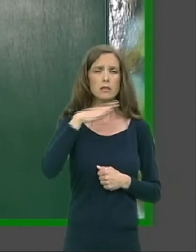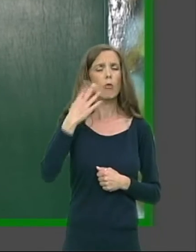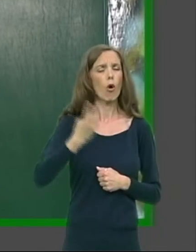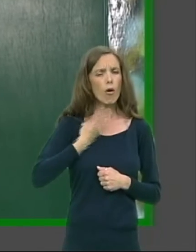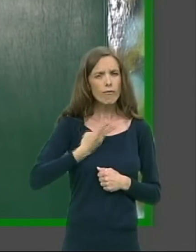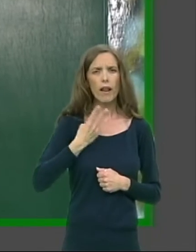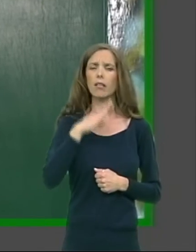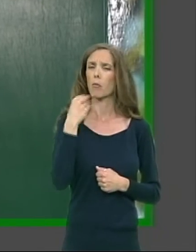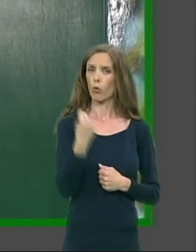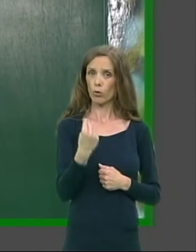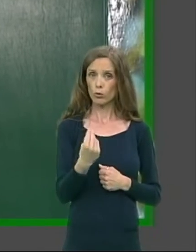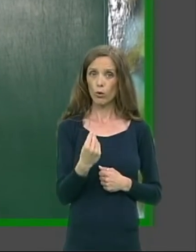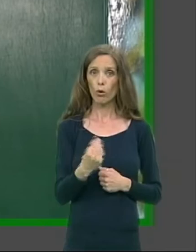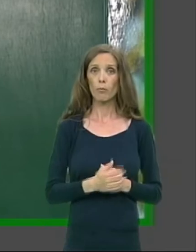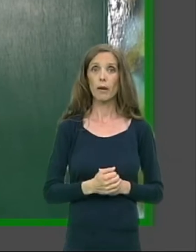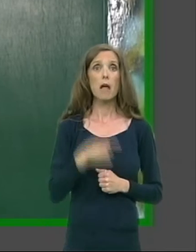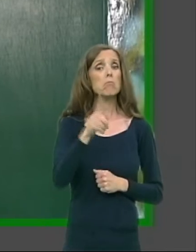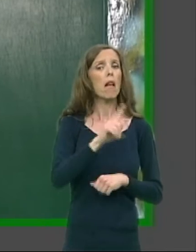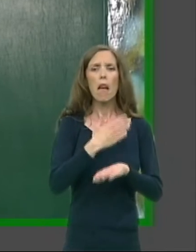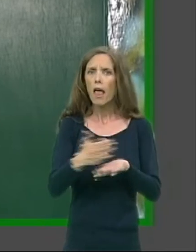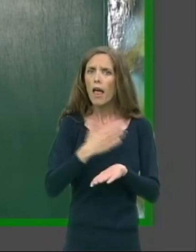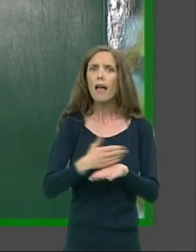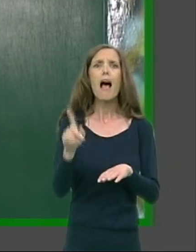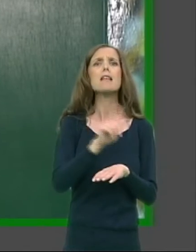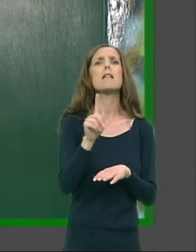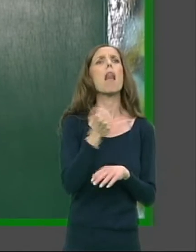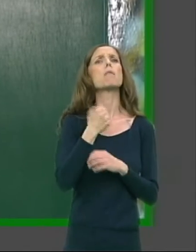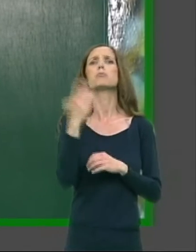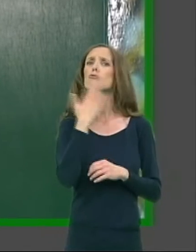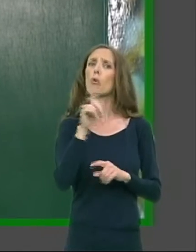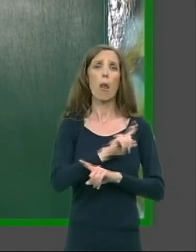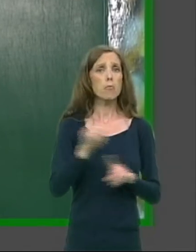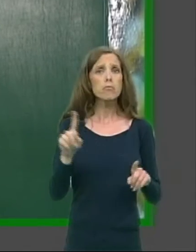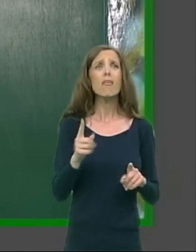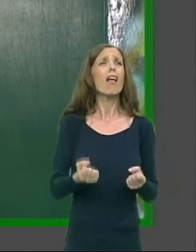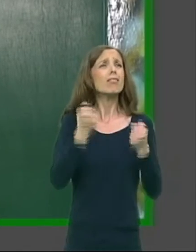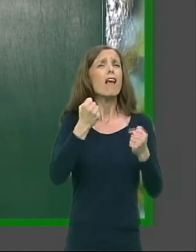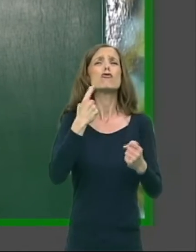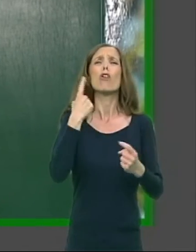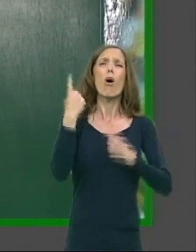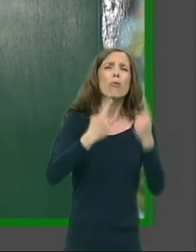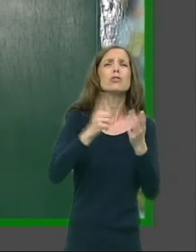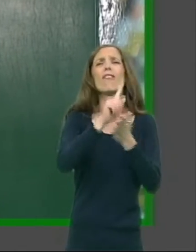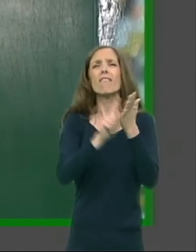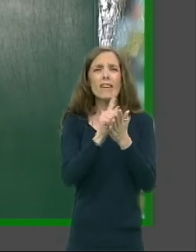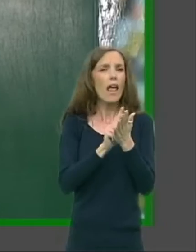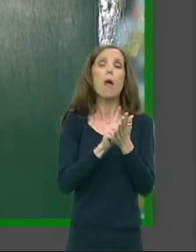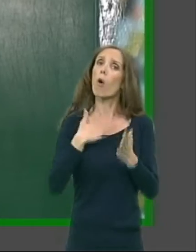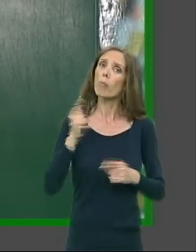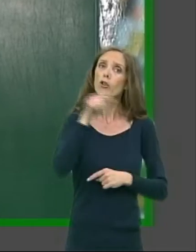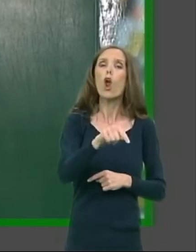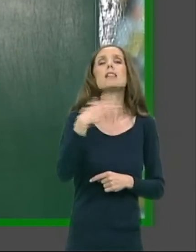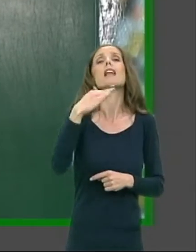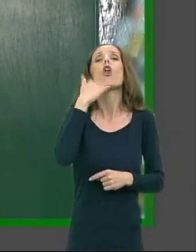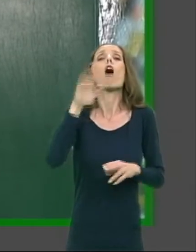vredna i dobra deca i da ne kasne i ne izostaju iz škole čak i po najtežim vremenskim prilikama, osim ako nemaju neki